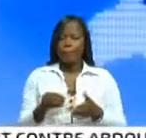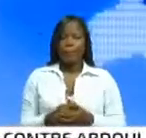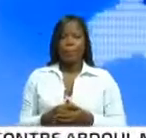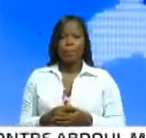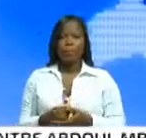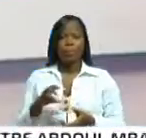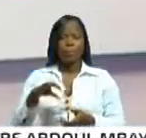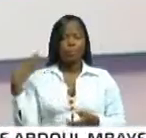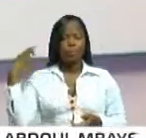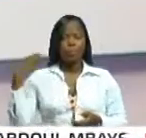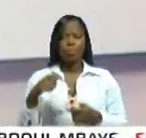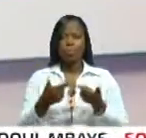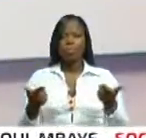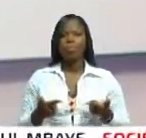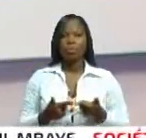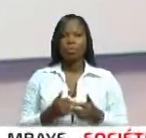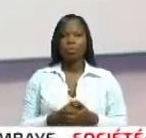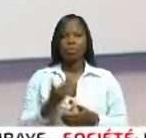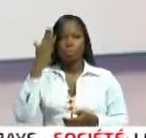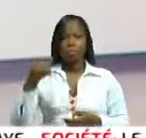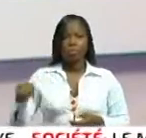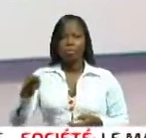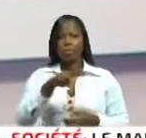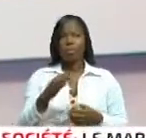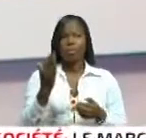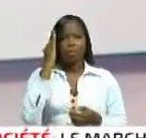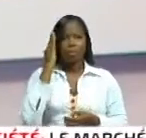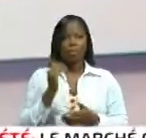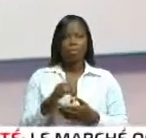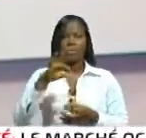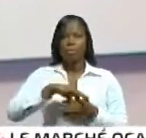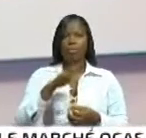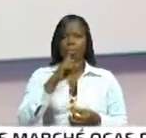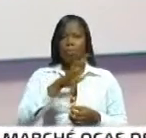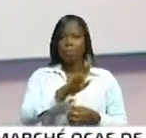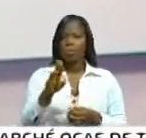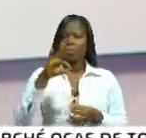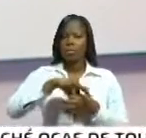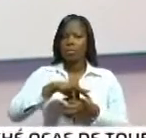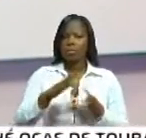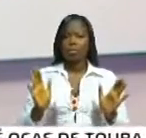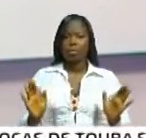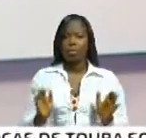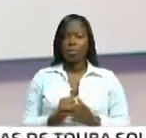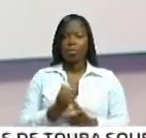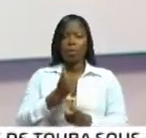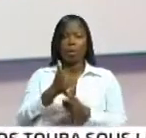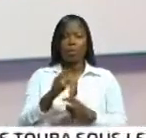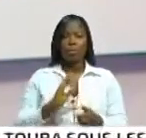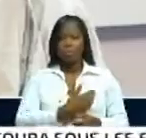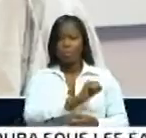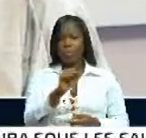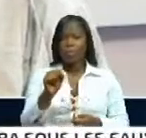on est obligé de les remobiliser parce que vous avez une élection est une élection nous nous sommes peut-être